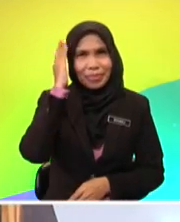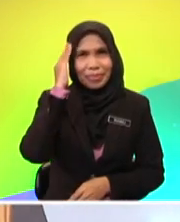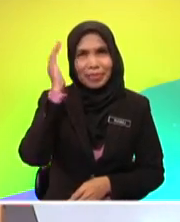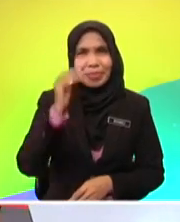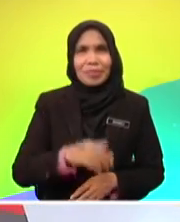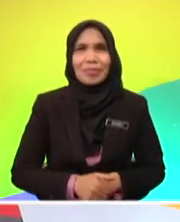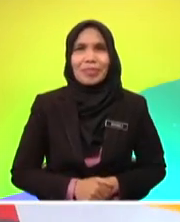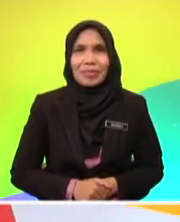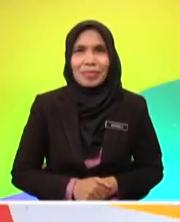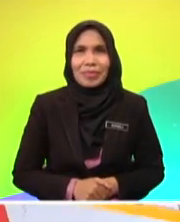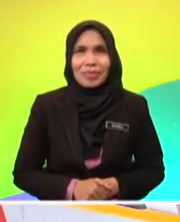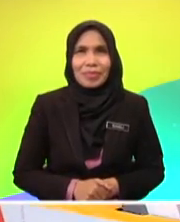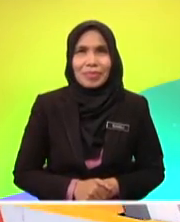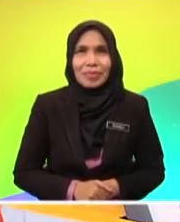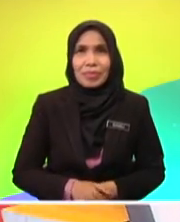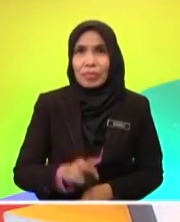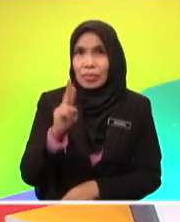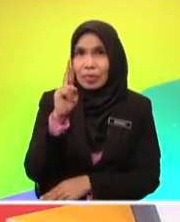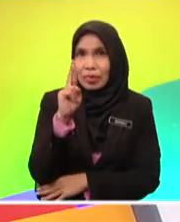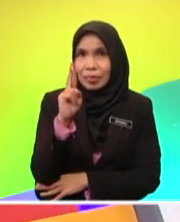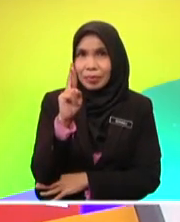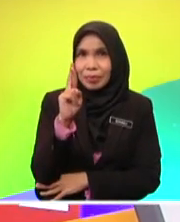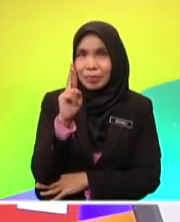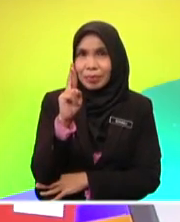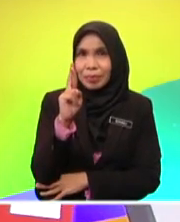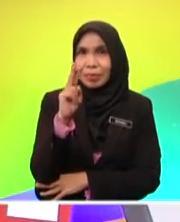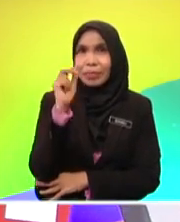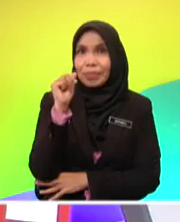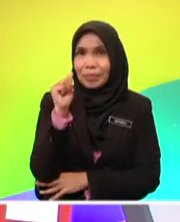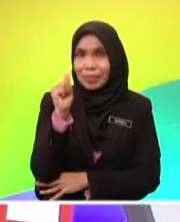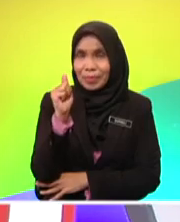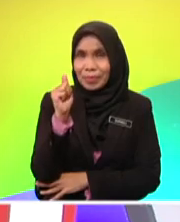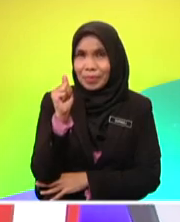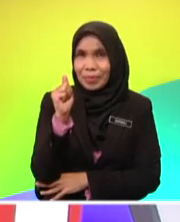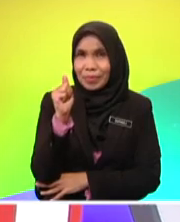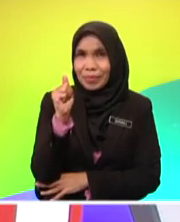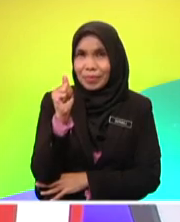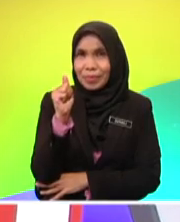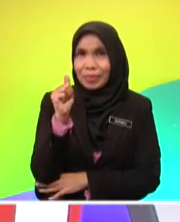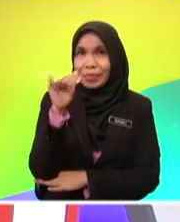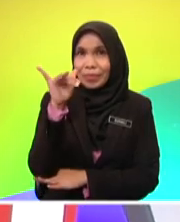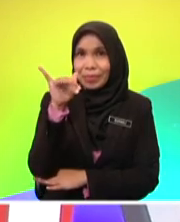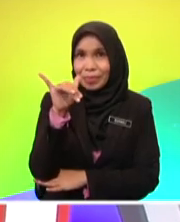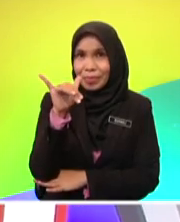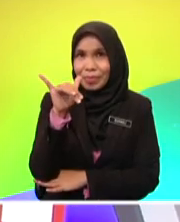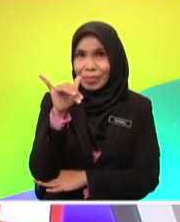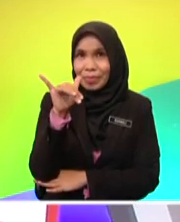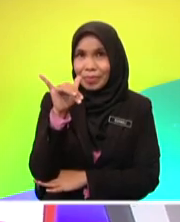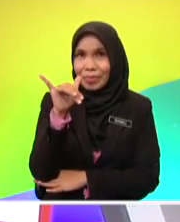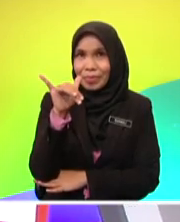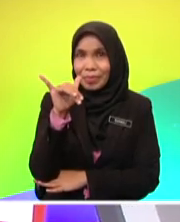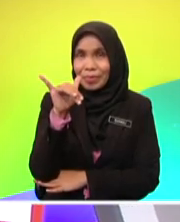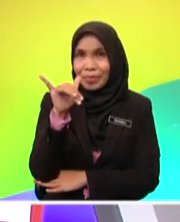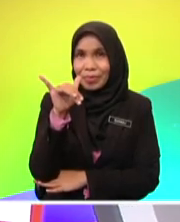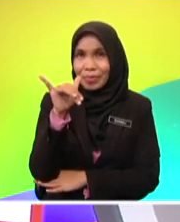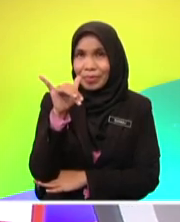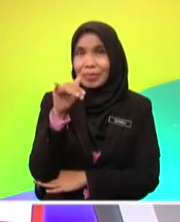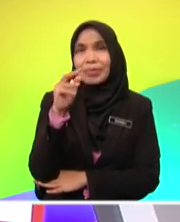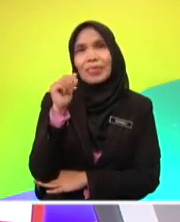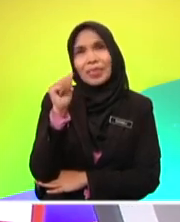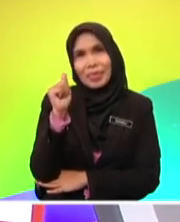Karina? R. R. A. A. A. Y. Y. E.